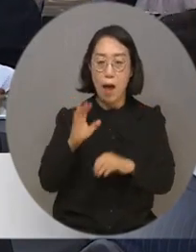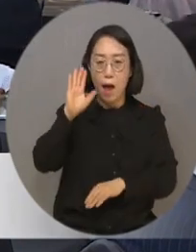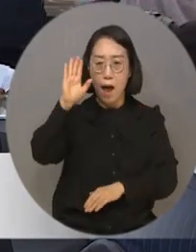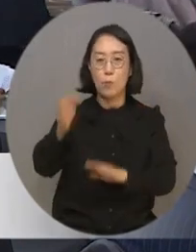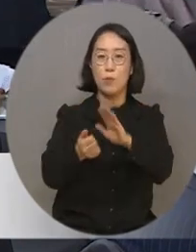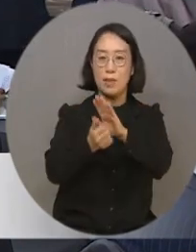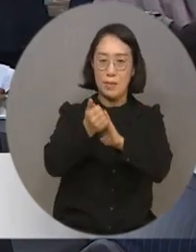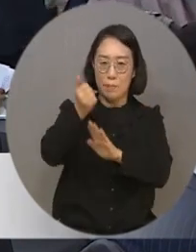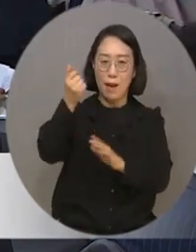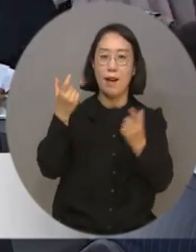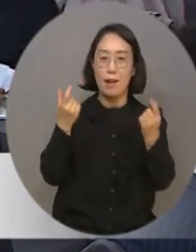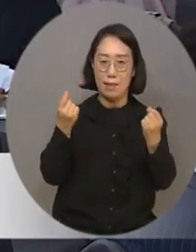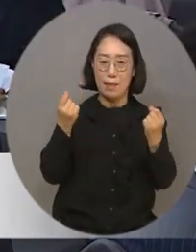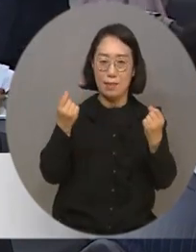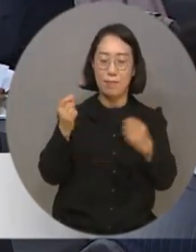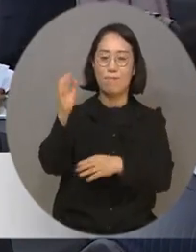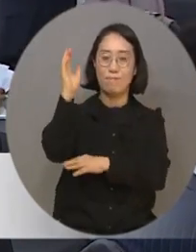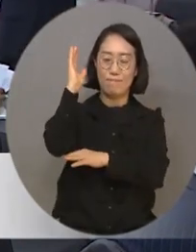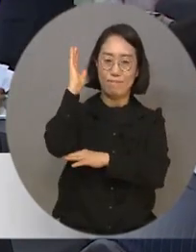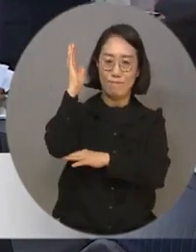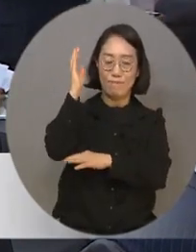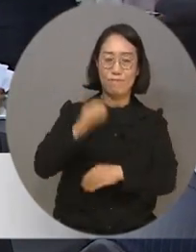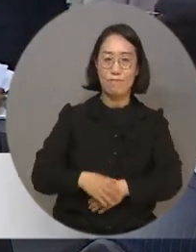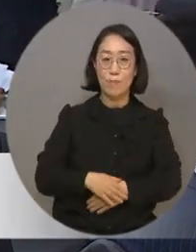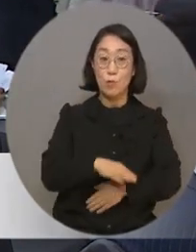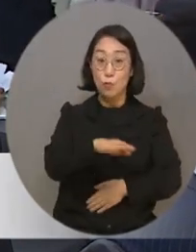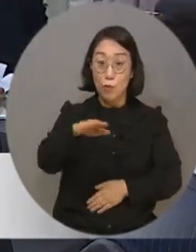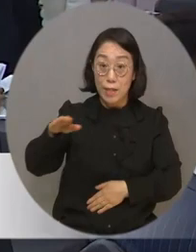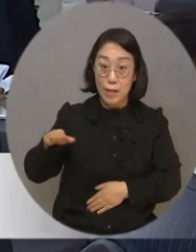희망적이다. 이런 말씀 드리면서 저희